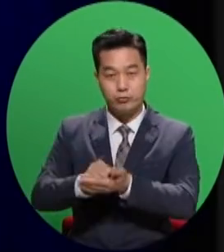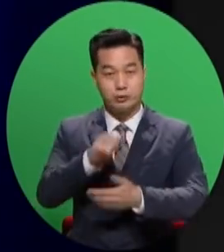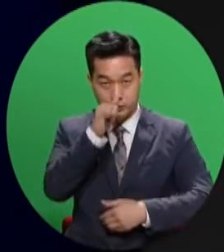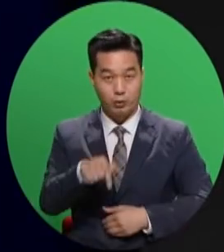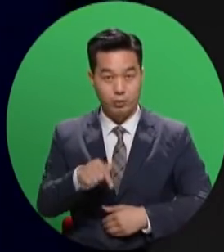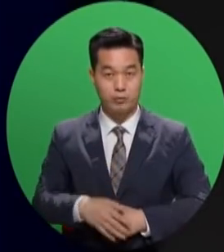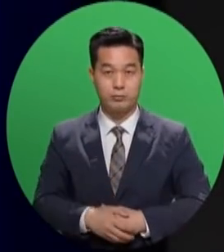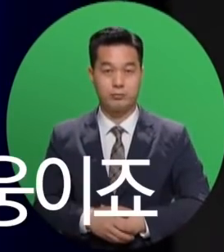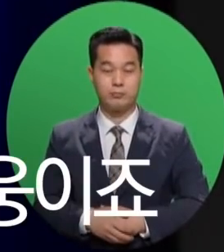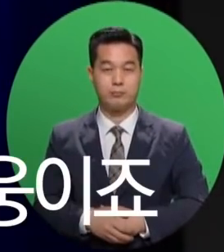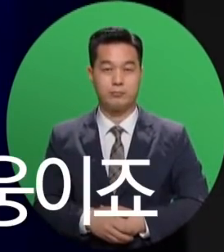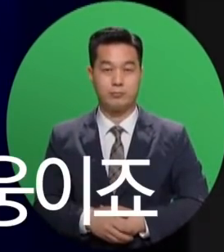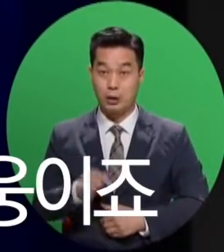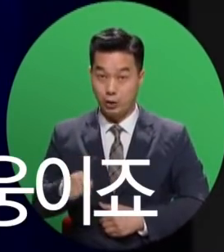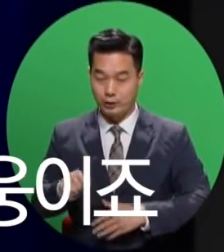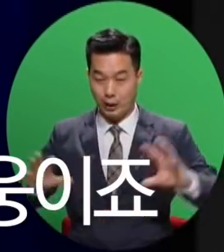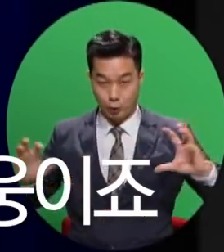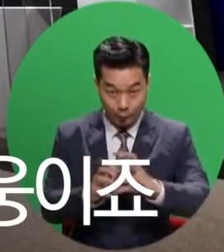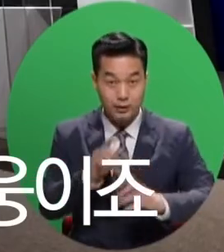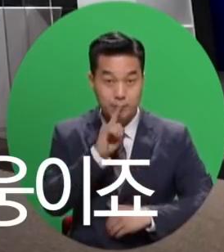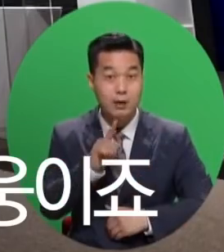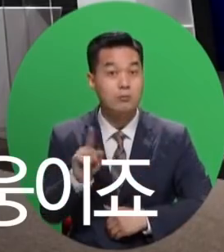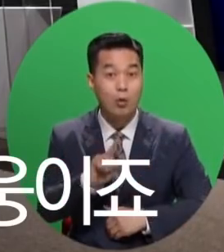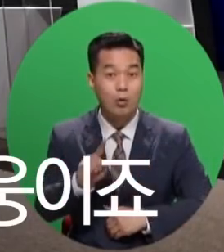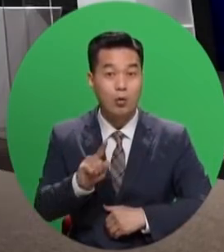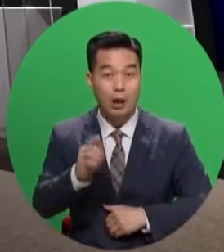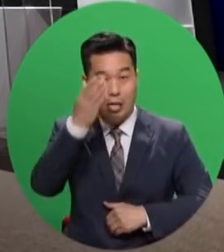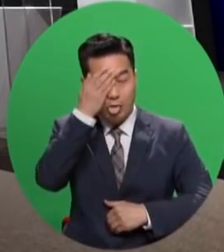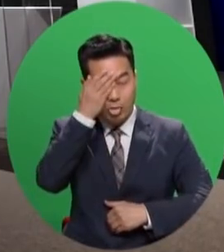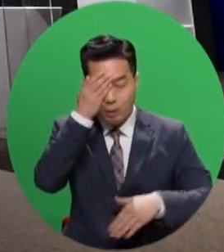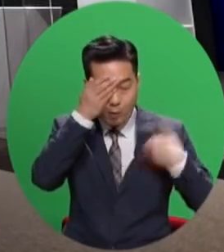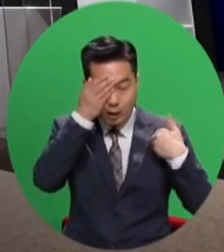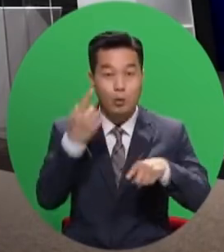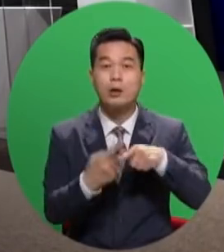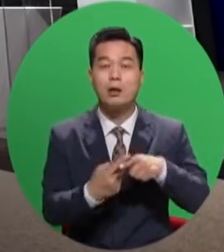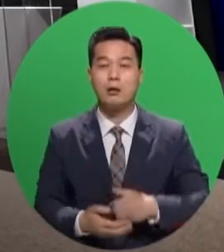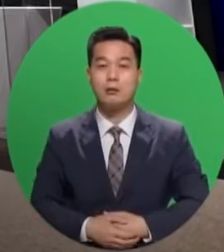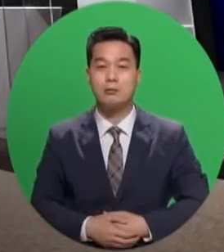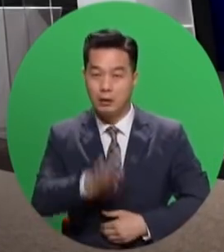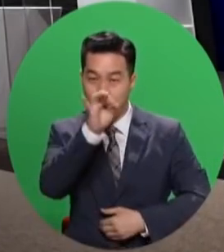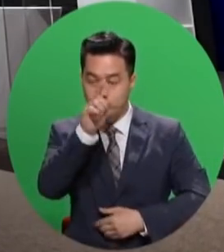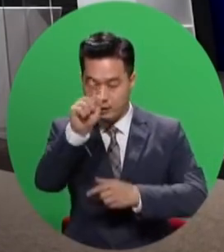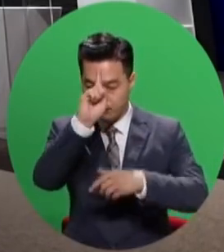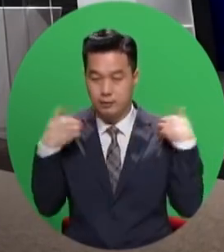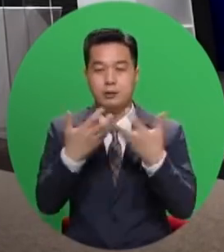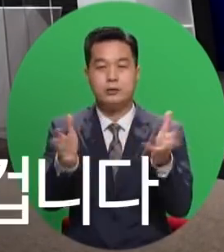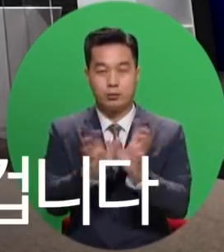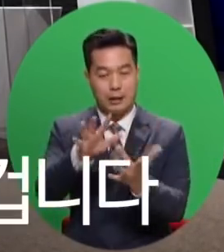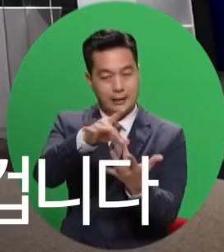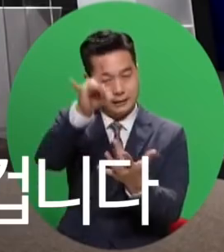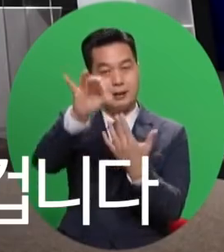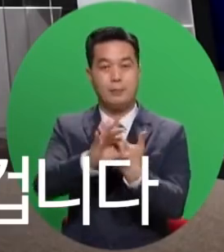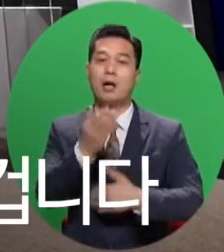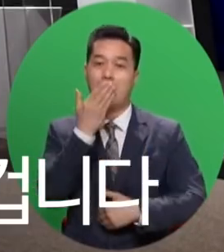복지 시스템이 여기가 합의 됩니다 여기다 통폐합 한다는 것은 결국 눈가리고 아웅 이 줘 그렇지 않죠 출마하는 정부가 채택을 하면 가능해 지죠